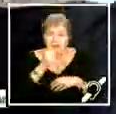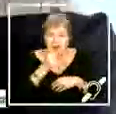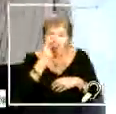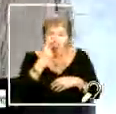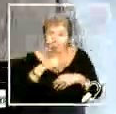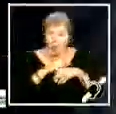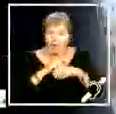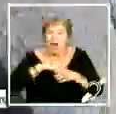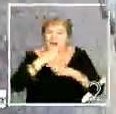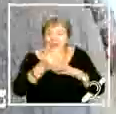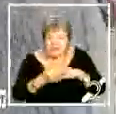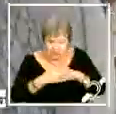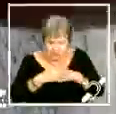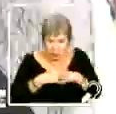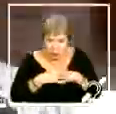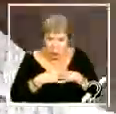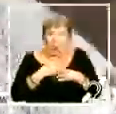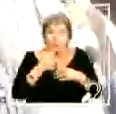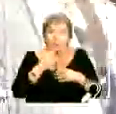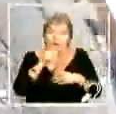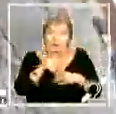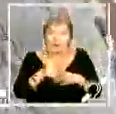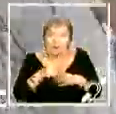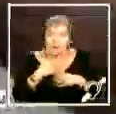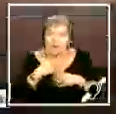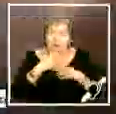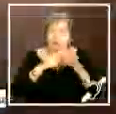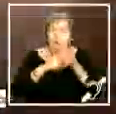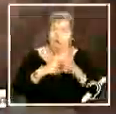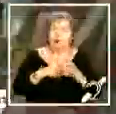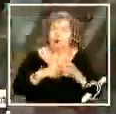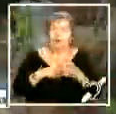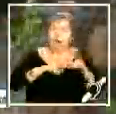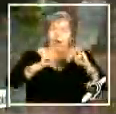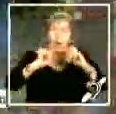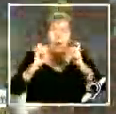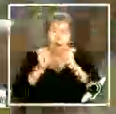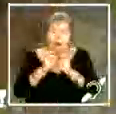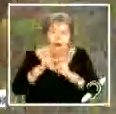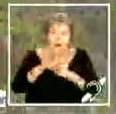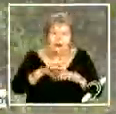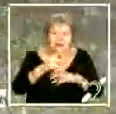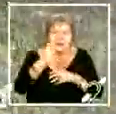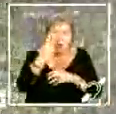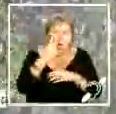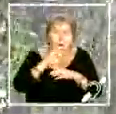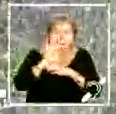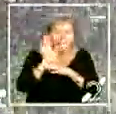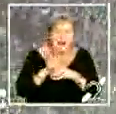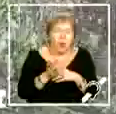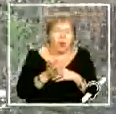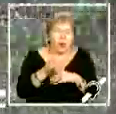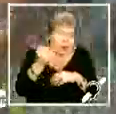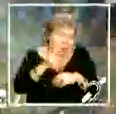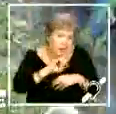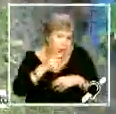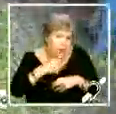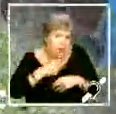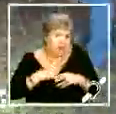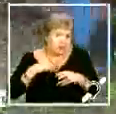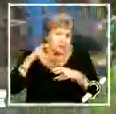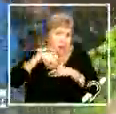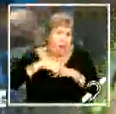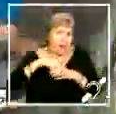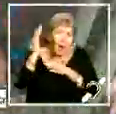oră mai târziu, aceluiași polițist i s-a comunicat prin stație că într-o curte a fost găsit un păun care nu mai voia să se dea jos din